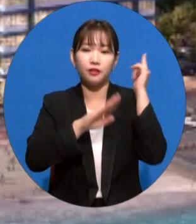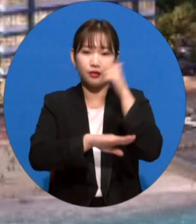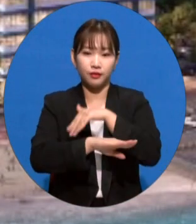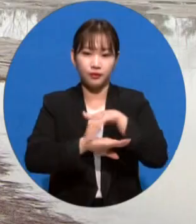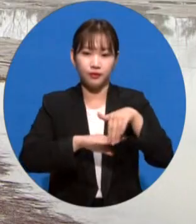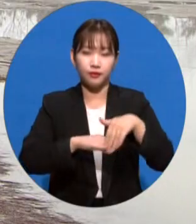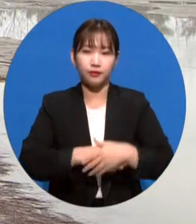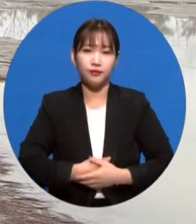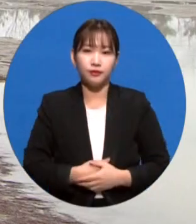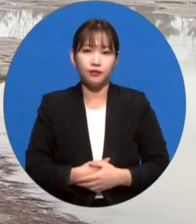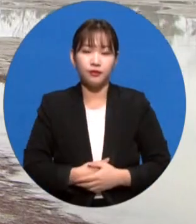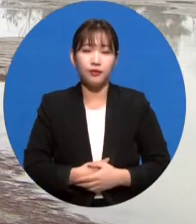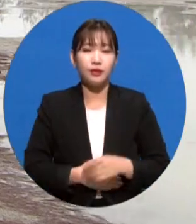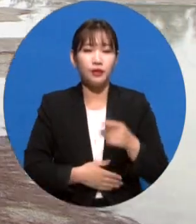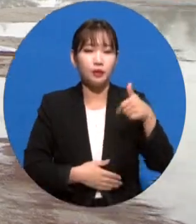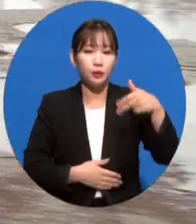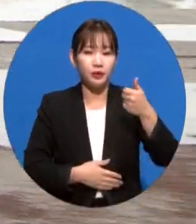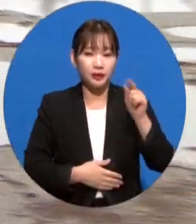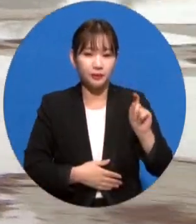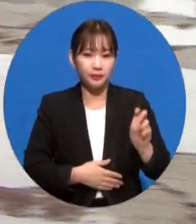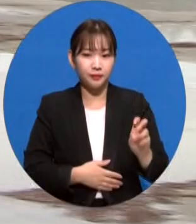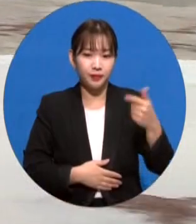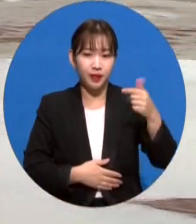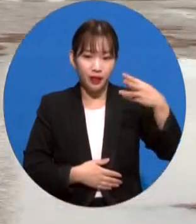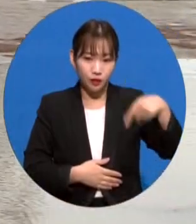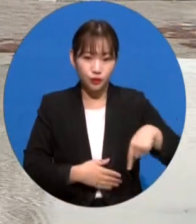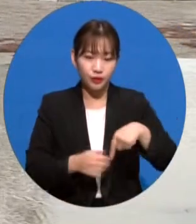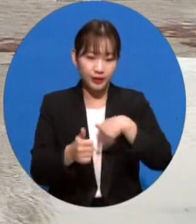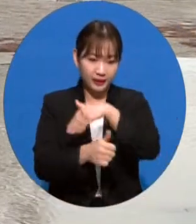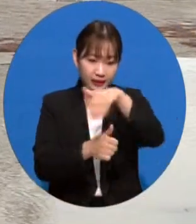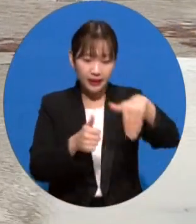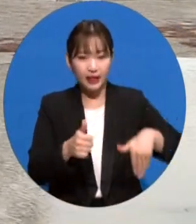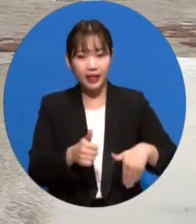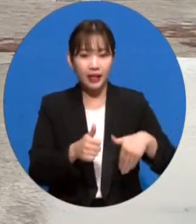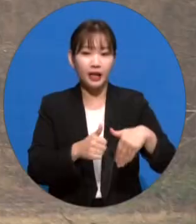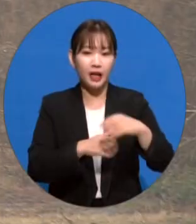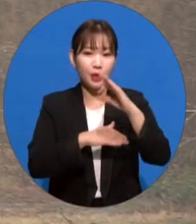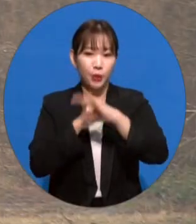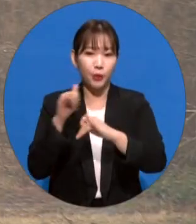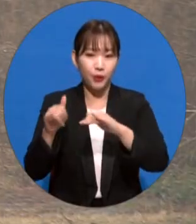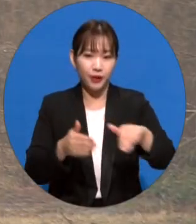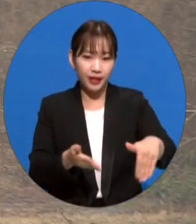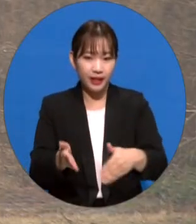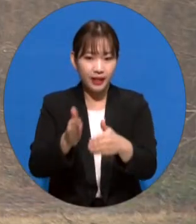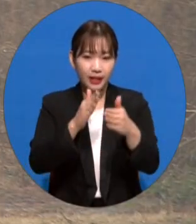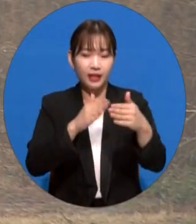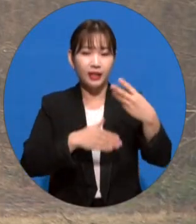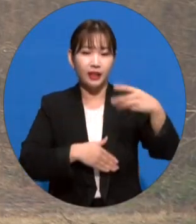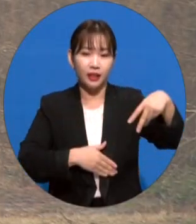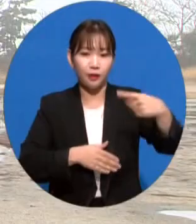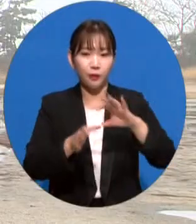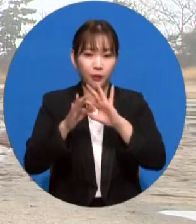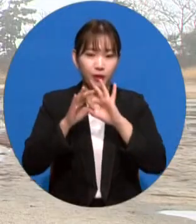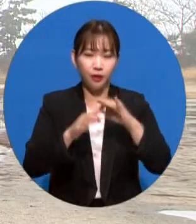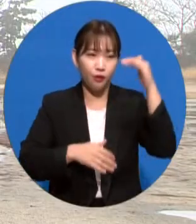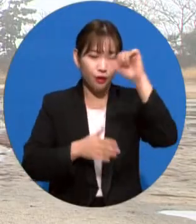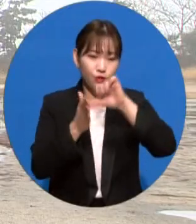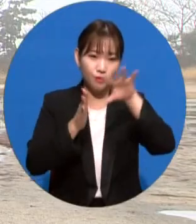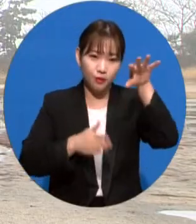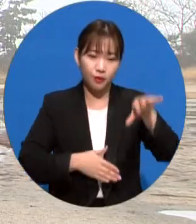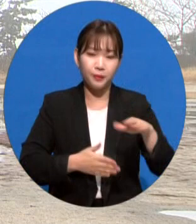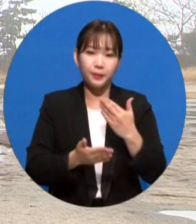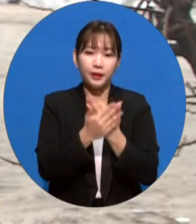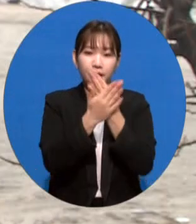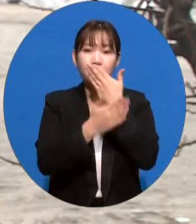계획입니다. 조금나루 일대가 인근 노을길 탄도와 연결돼 관광 명소로 거듭날 것으로